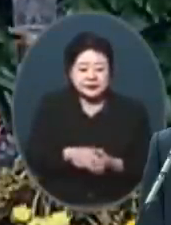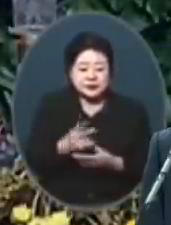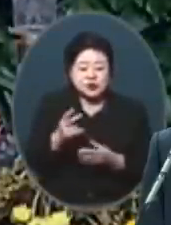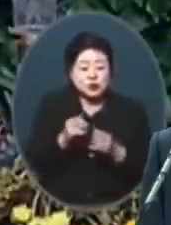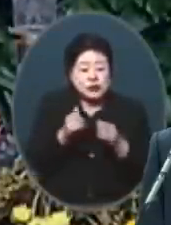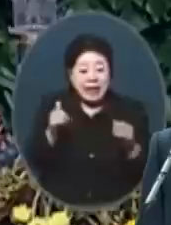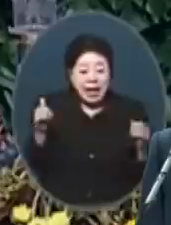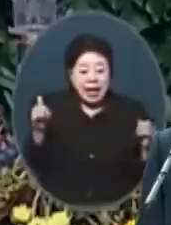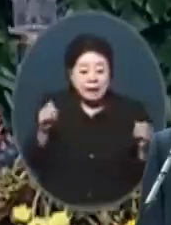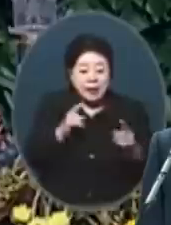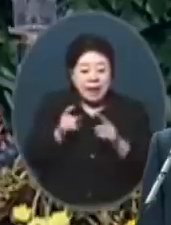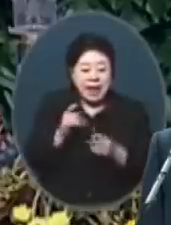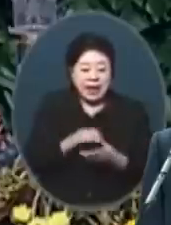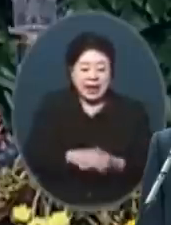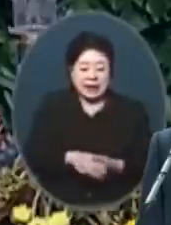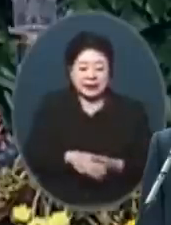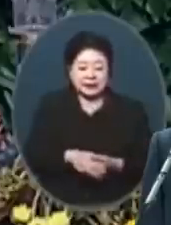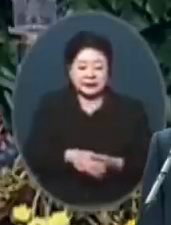사람의 이야기인 것입니다.